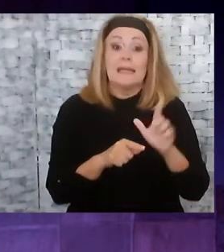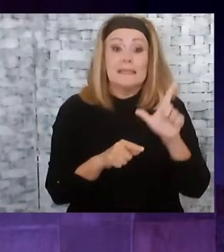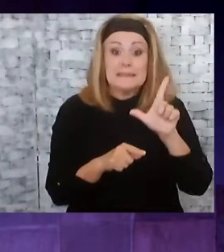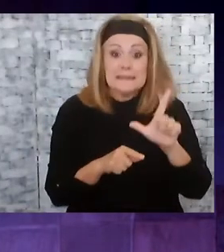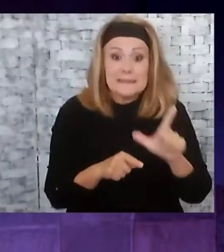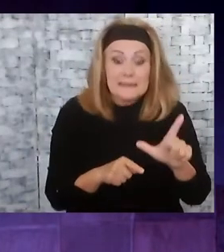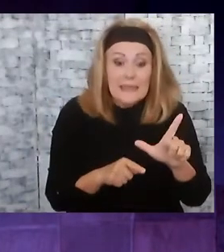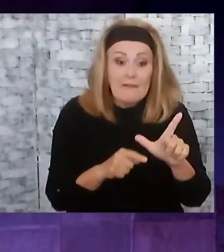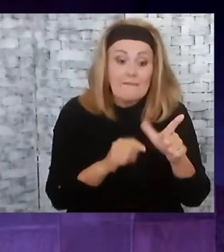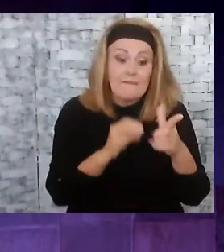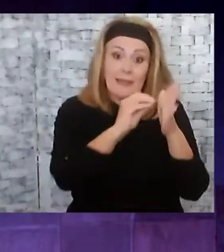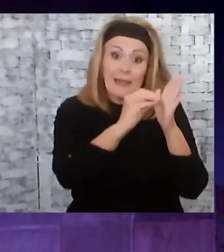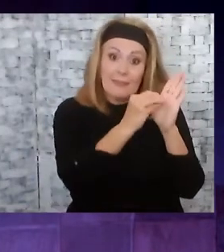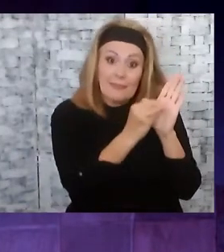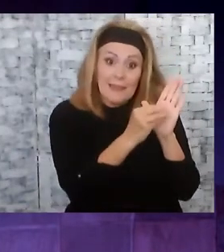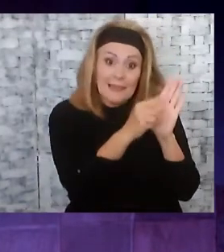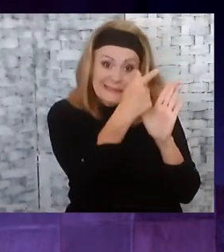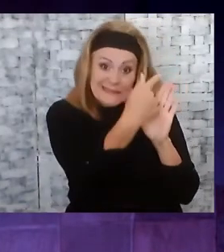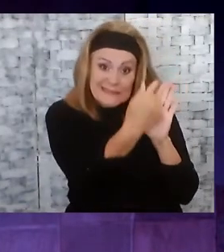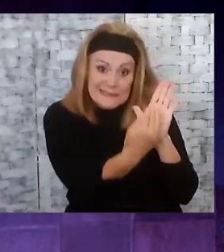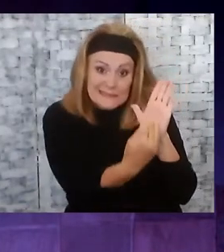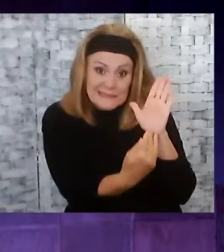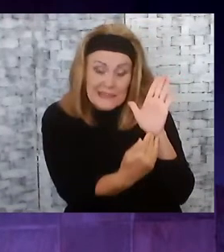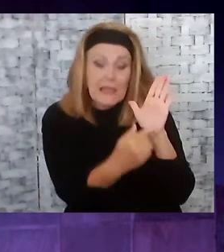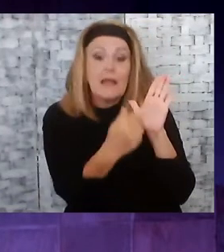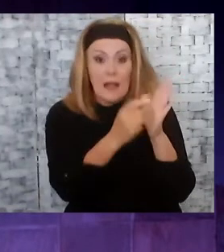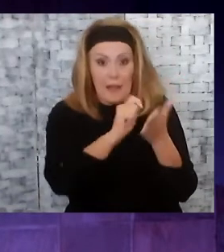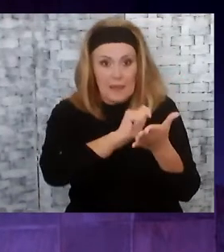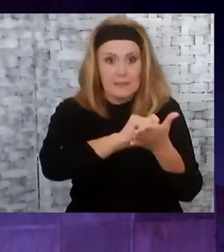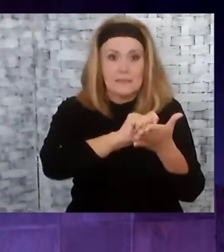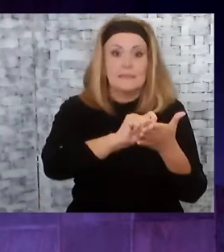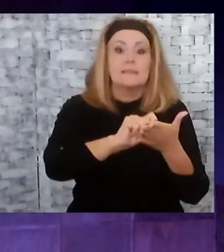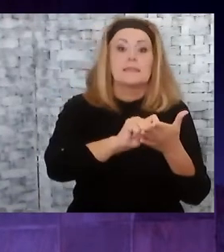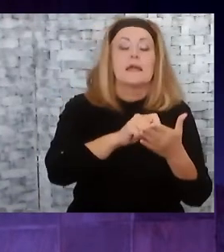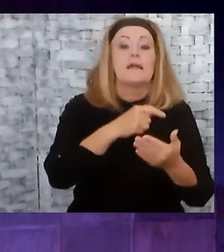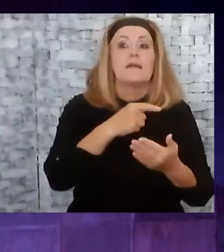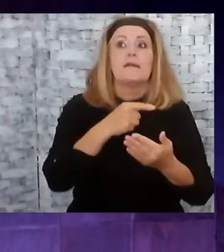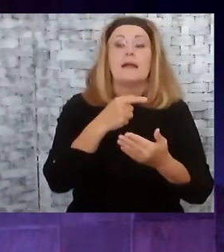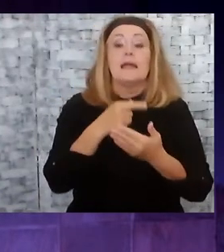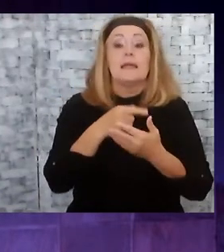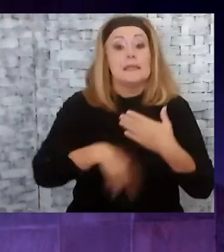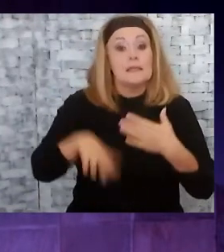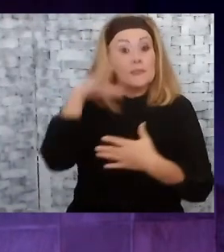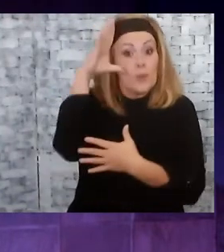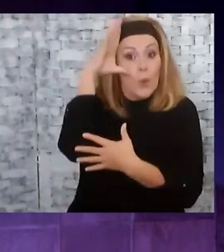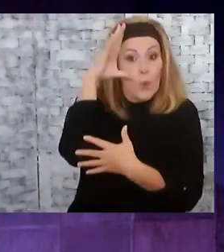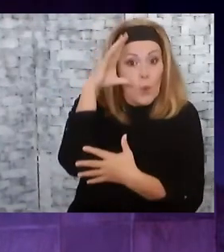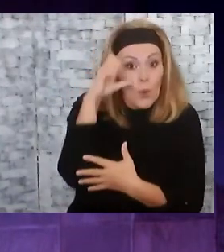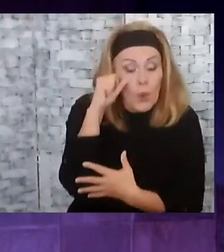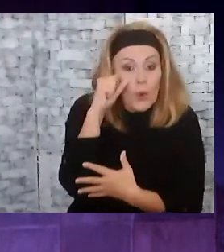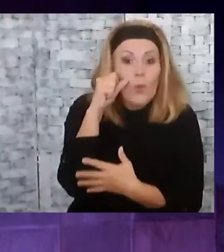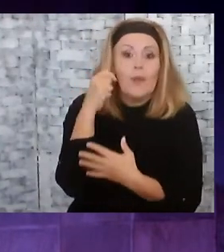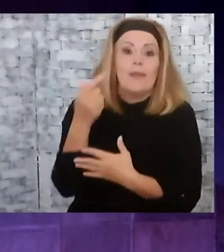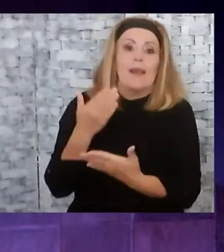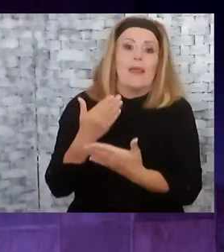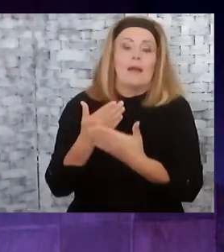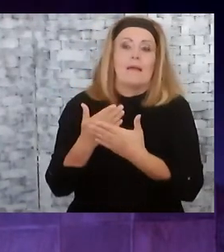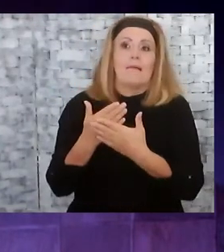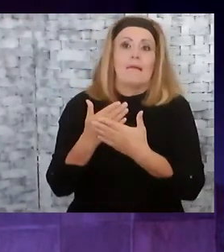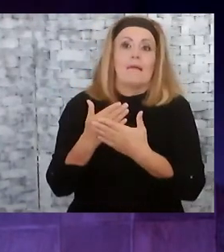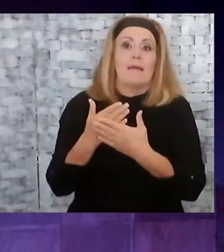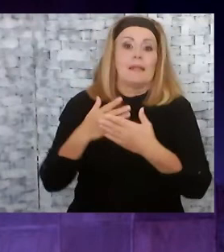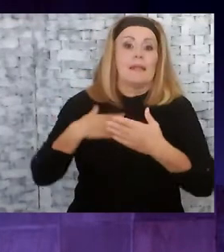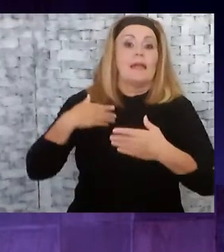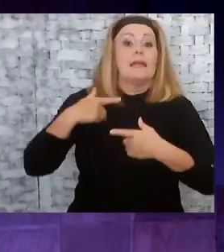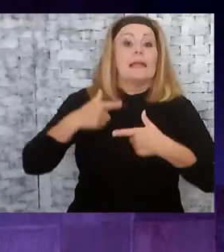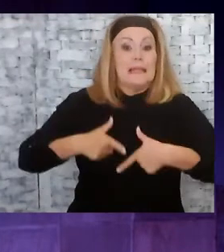glo dat Jesus die Christus is, die Seun van God, en dat jylle deur te glo die lewe kan hê in sy